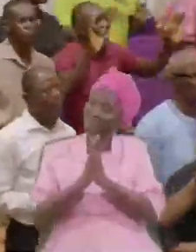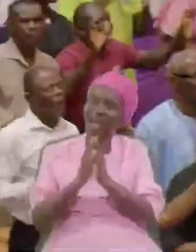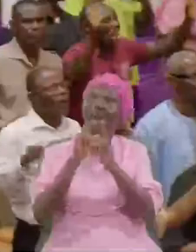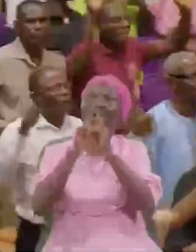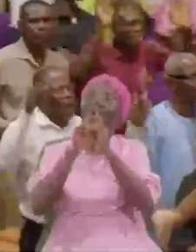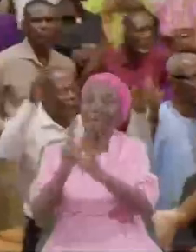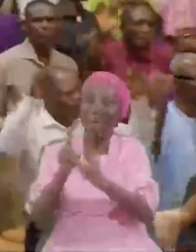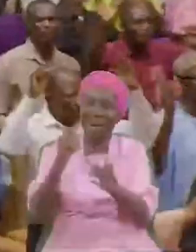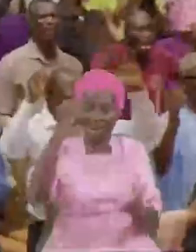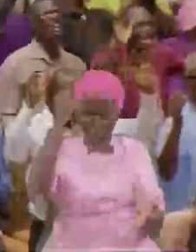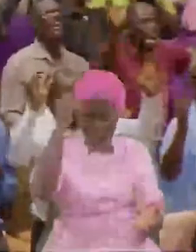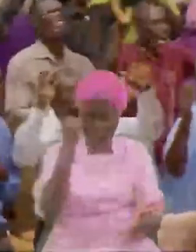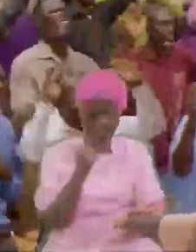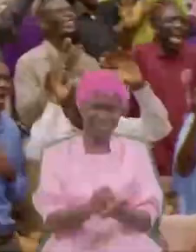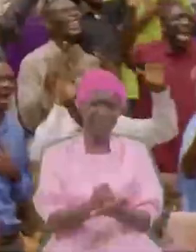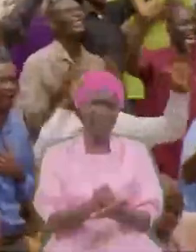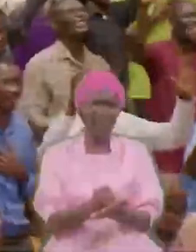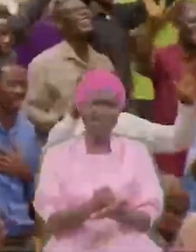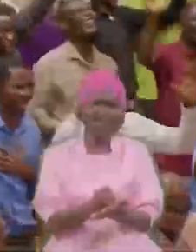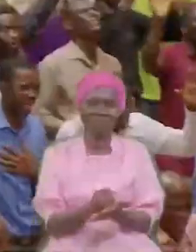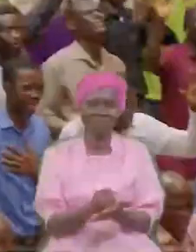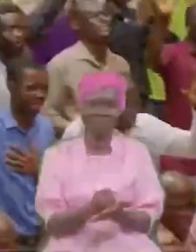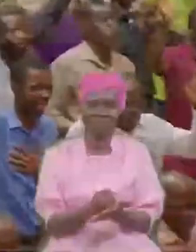Mes prières sont exaucées.